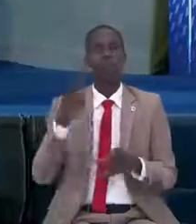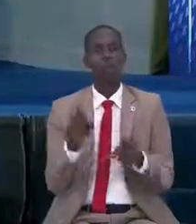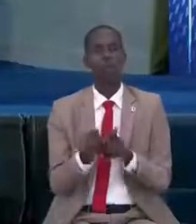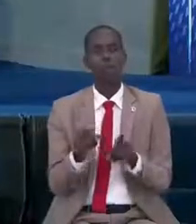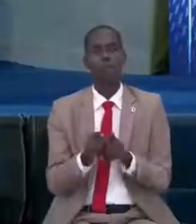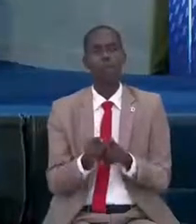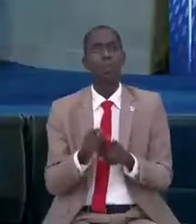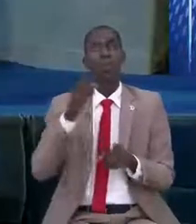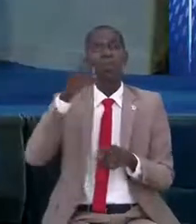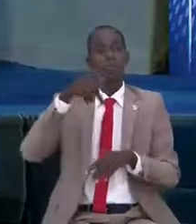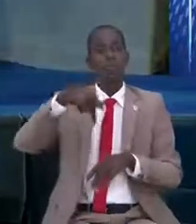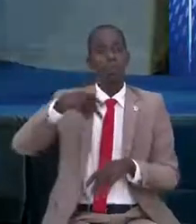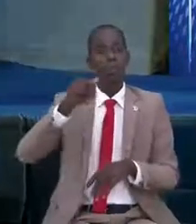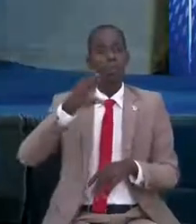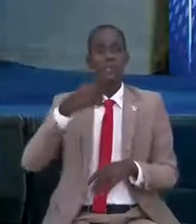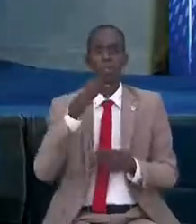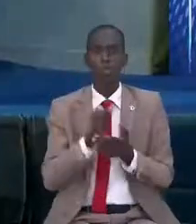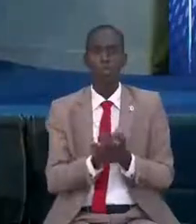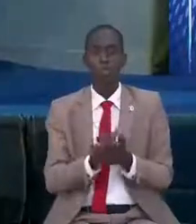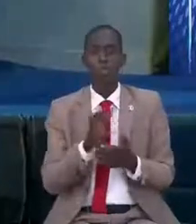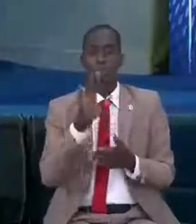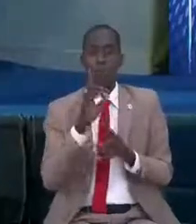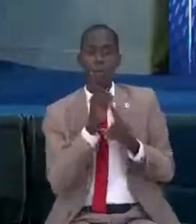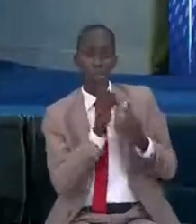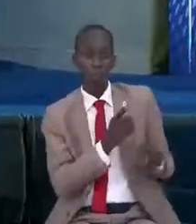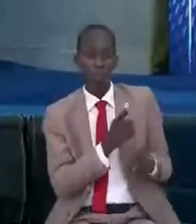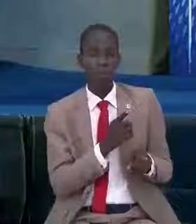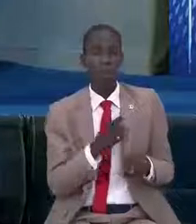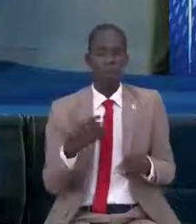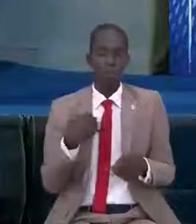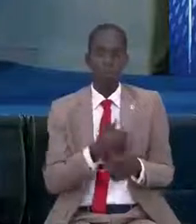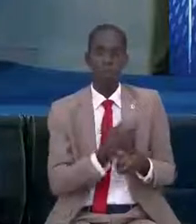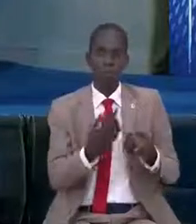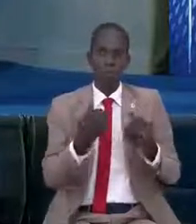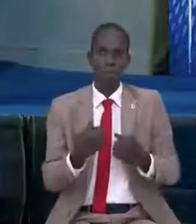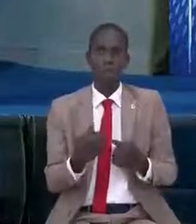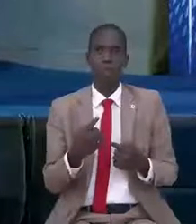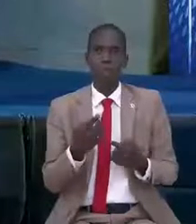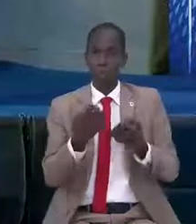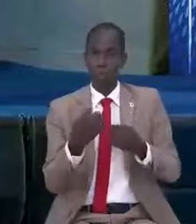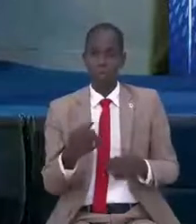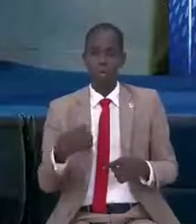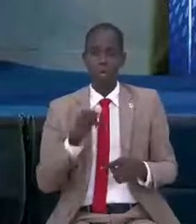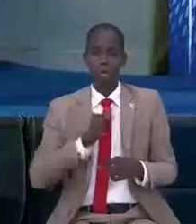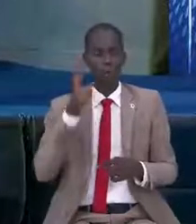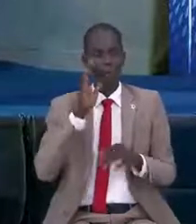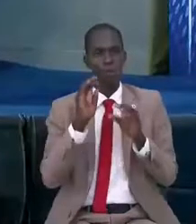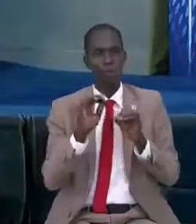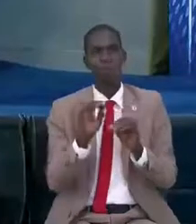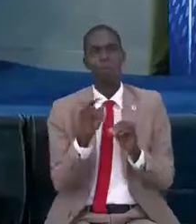Vous êtes témoins et Dieu l'est aussi. L'apôtre Paul a dit que voici votre réponse, Thessaloniciens. Nous sommes venus à vous pour vous